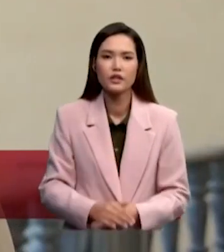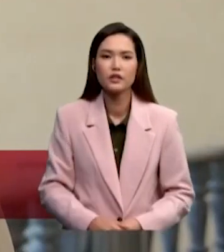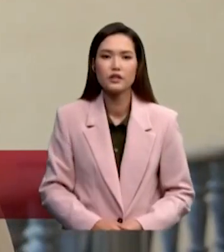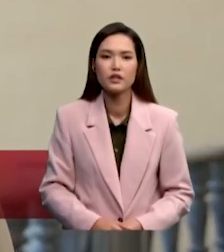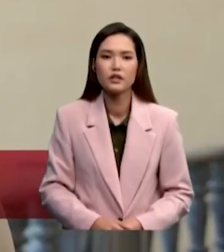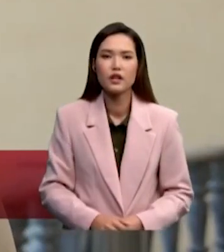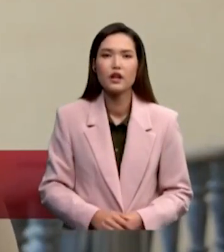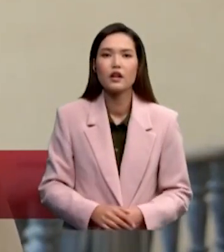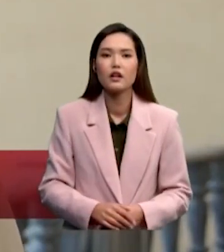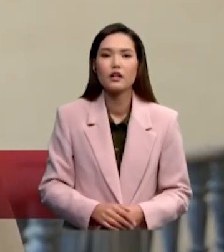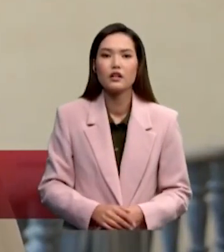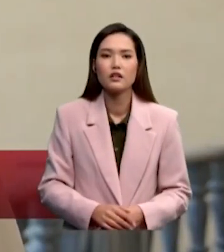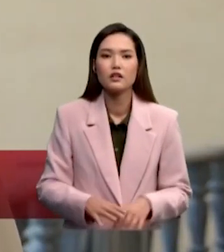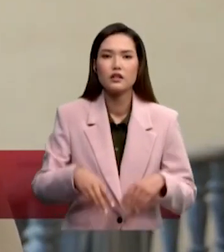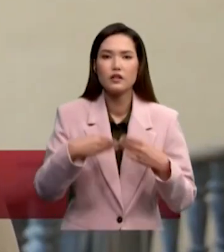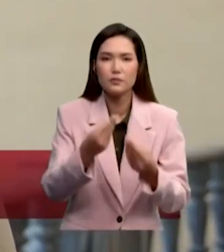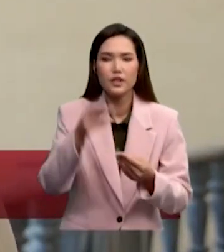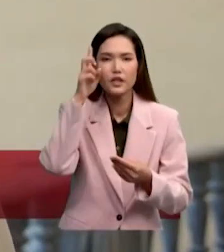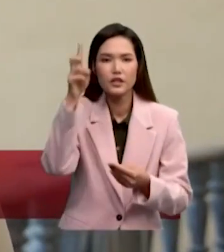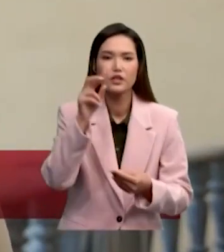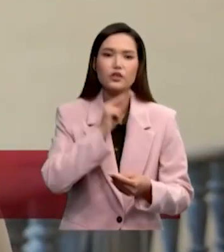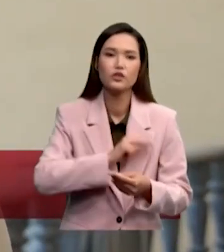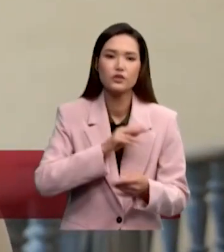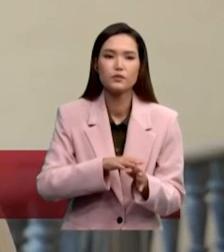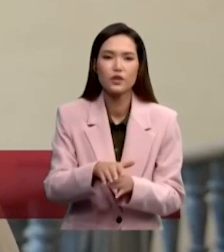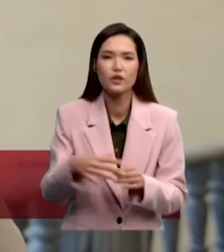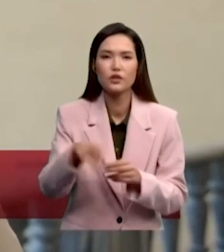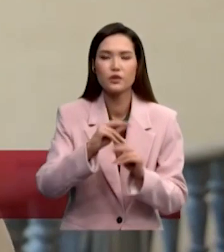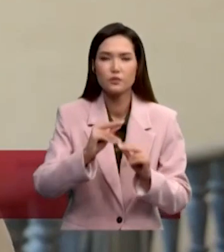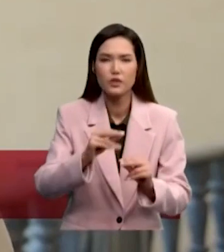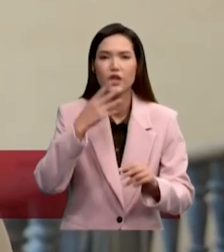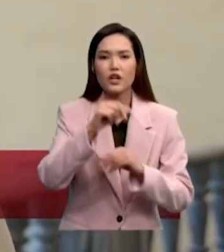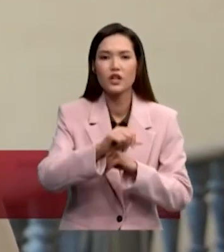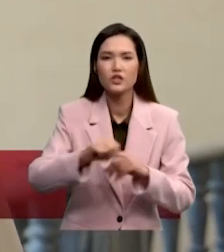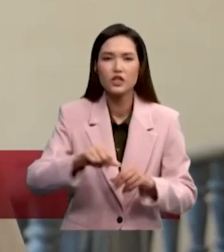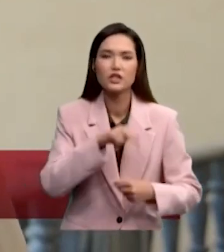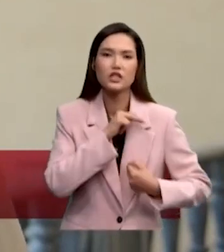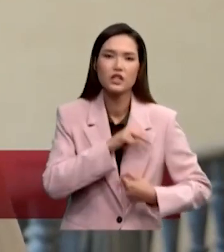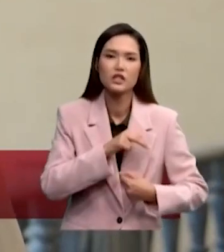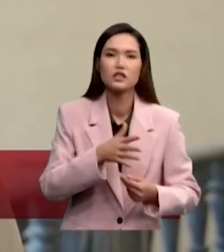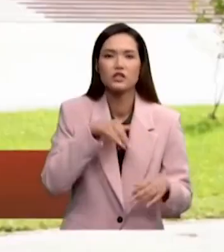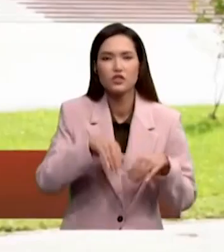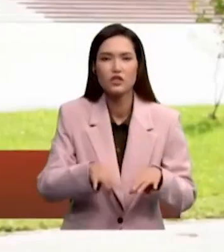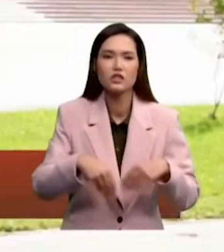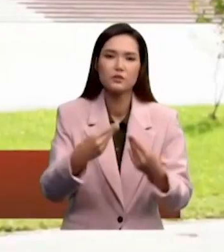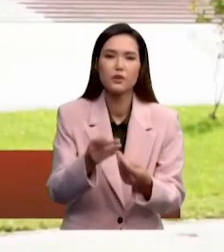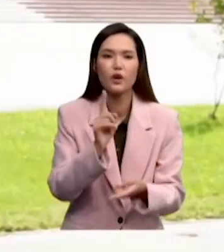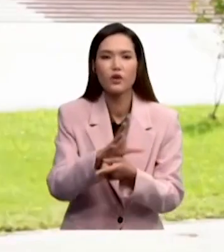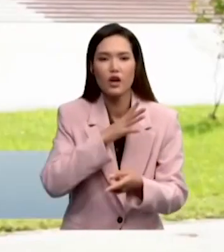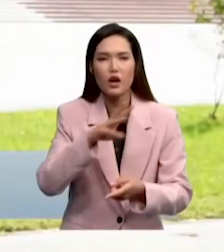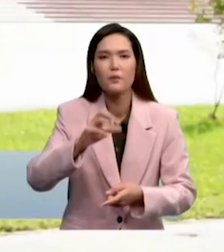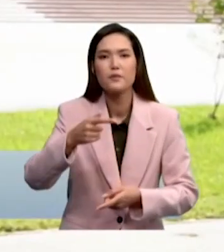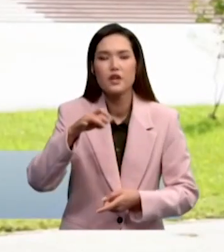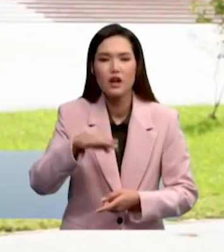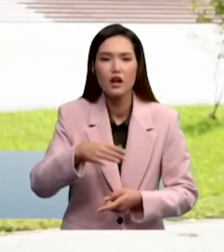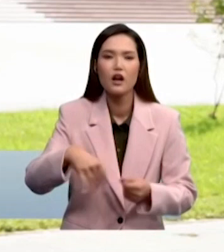айтылған сөзінде тұрса деймін, елдегі жұмыссыздықты азайтса деймін, шетте жүрген мигранттардың мәселесін шешіп берсе. Халықтың орташа өмір